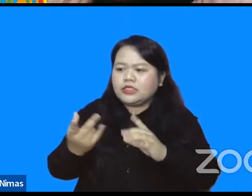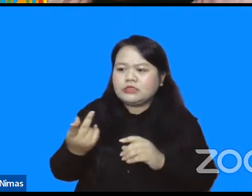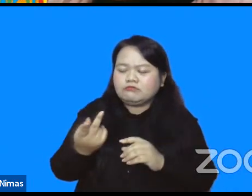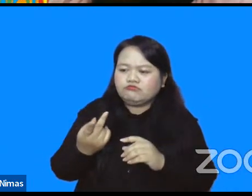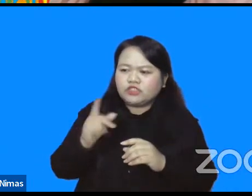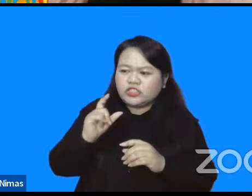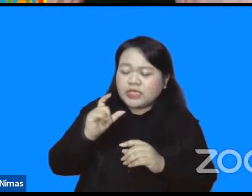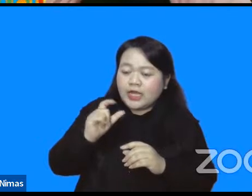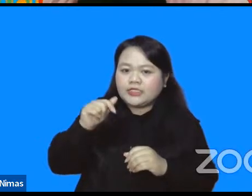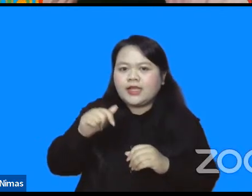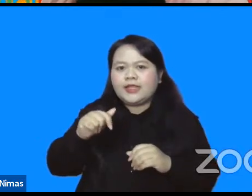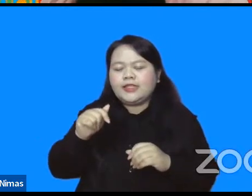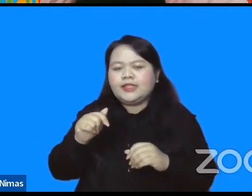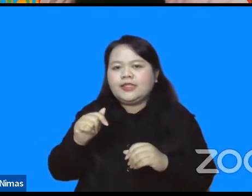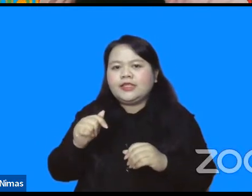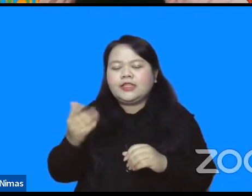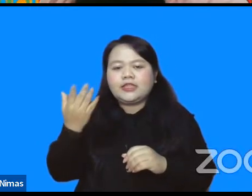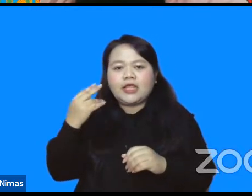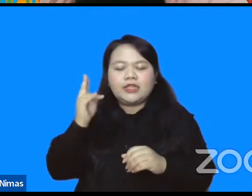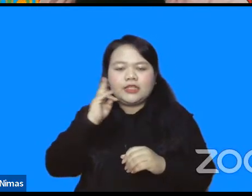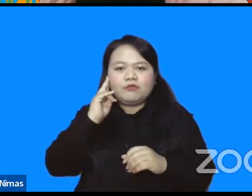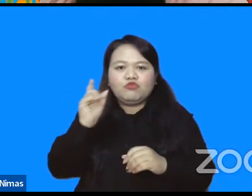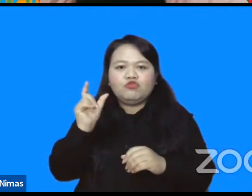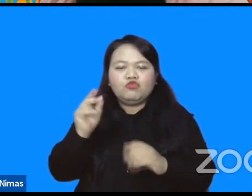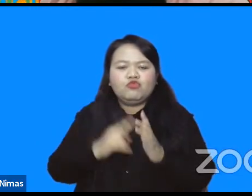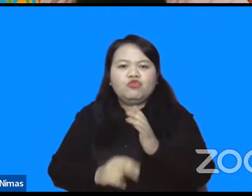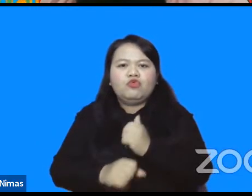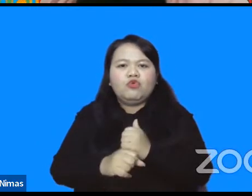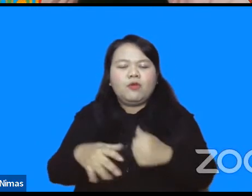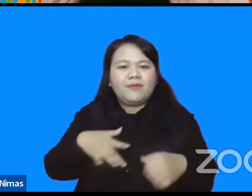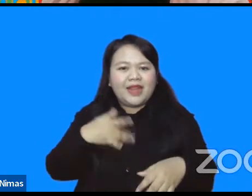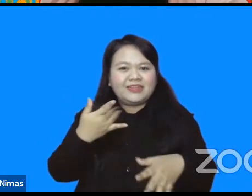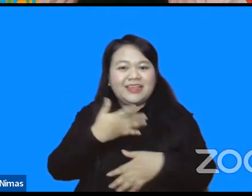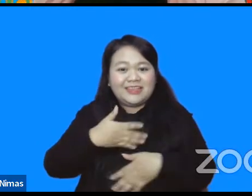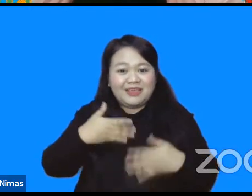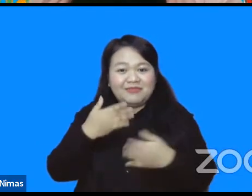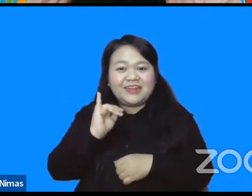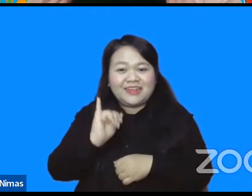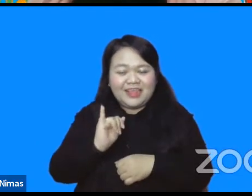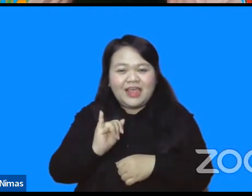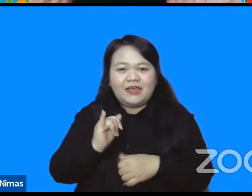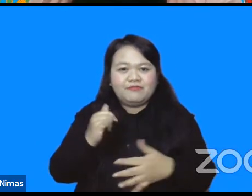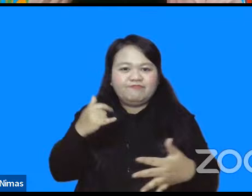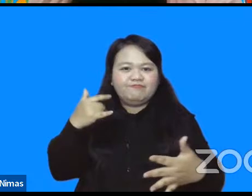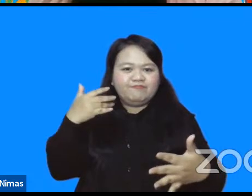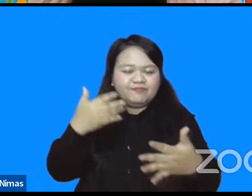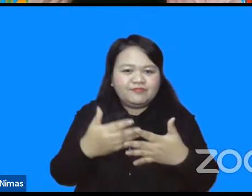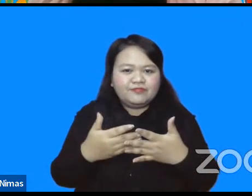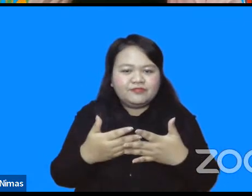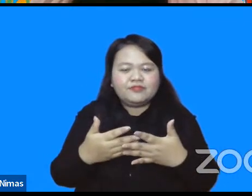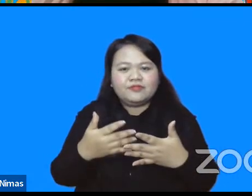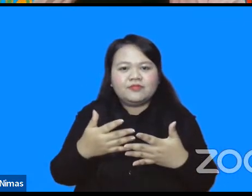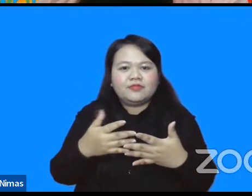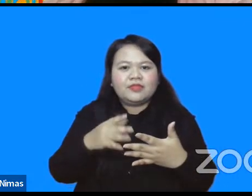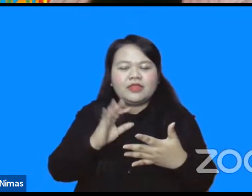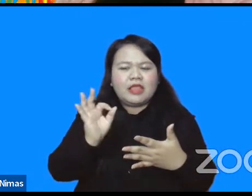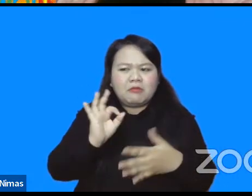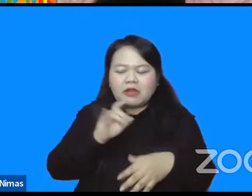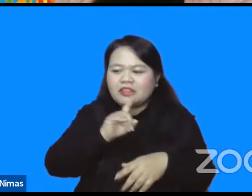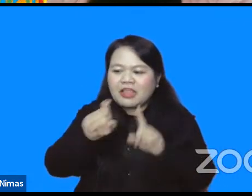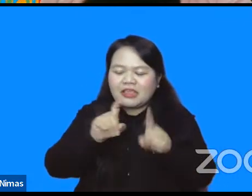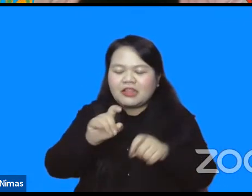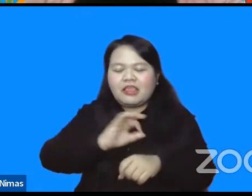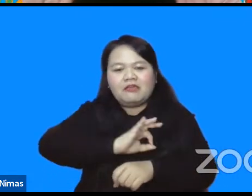cara seperti ini. Tadi Bunda juga sudah nyampaikan mungkin ini rasa nyaman juga yang selama ini kita juga nggak pernah tanya gitu ya kepada